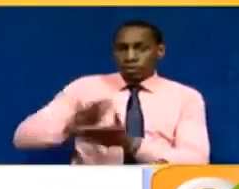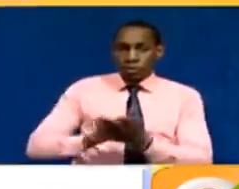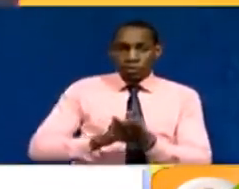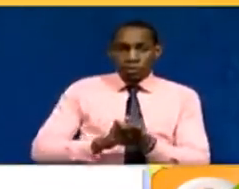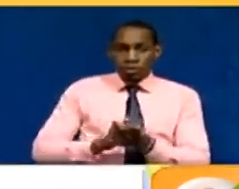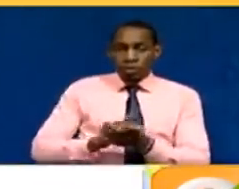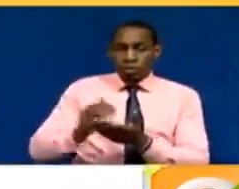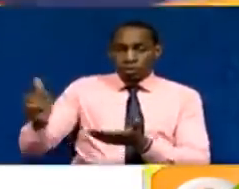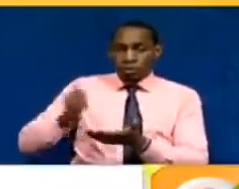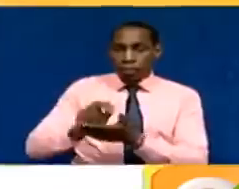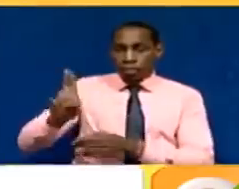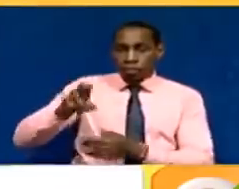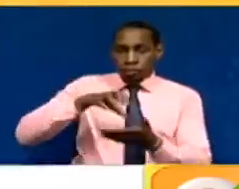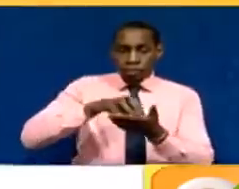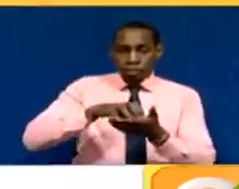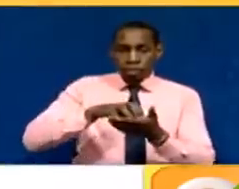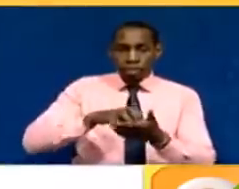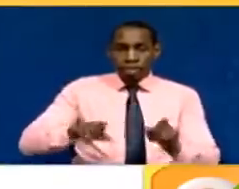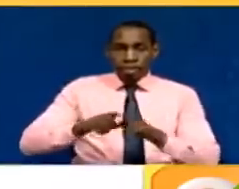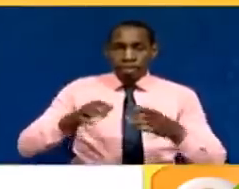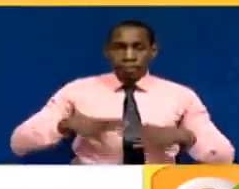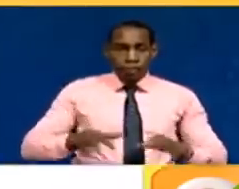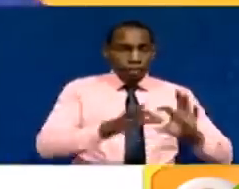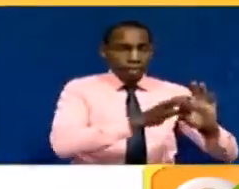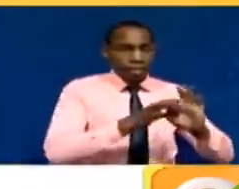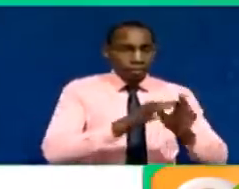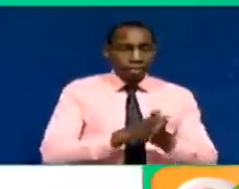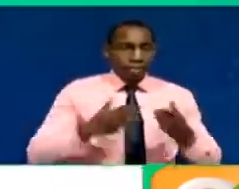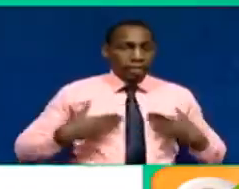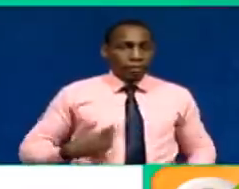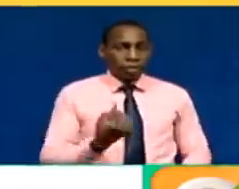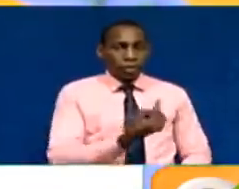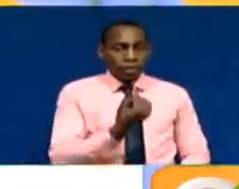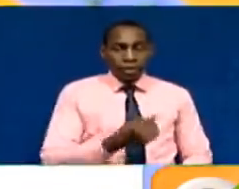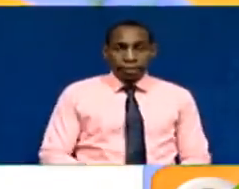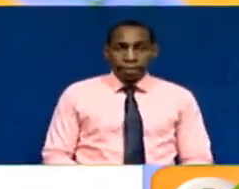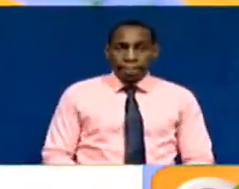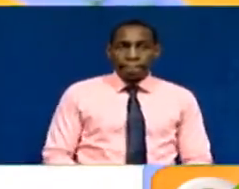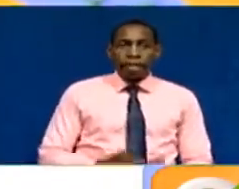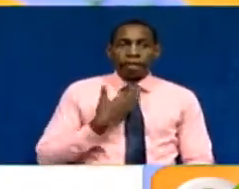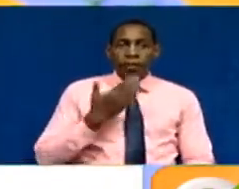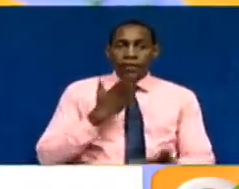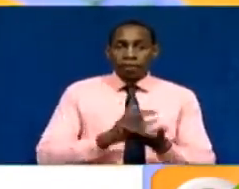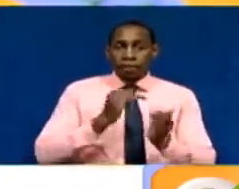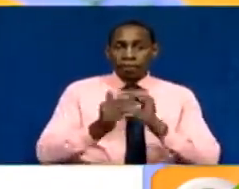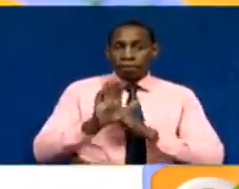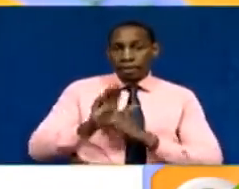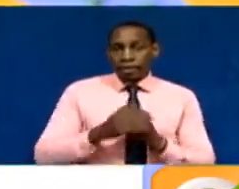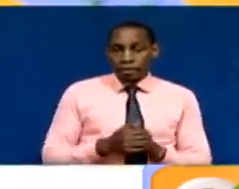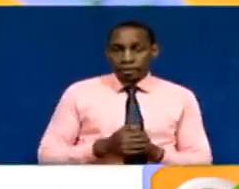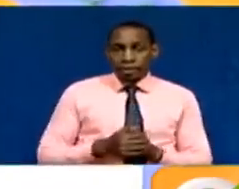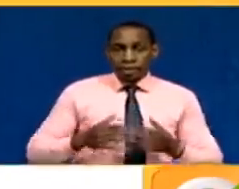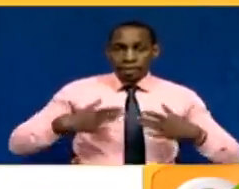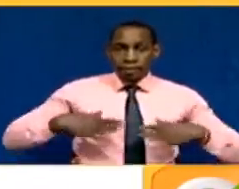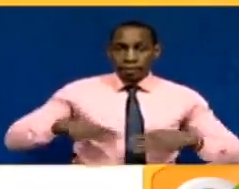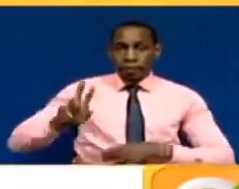iliweka Uhuru kwa kiti iko hapa. Ila iko Azimio ni mwili peke yake. I want to confirm to you and